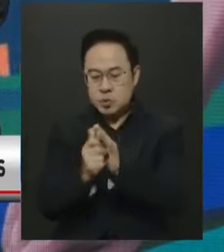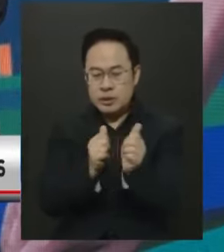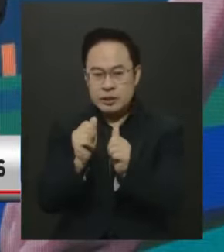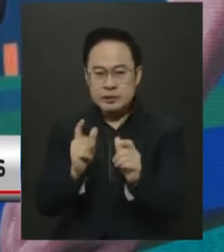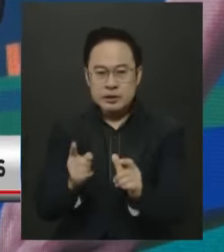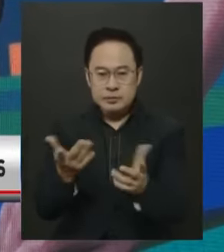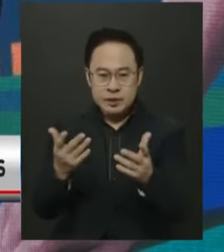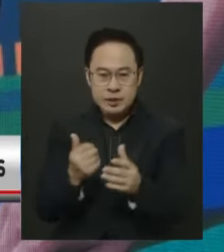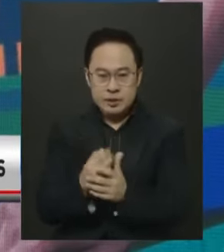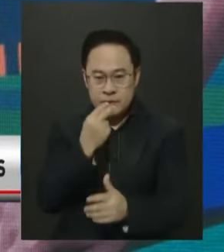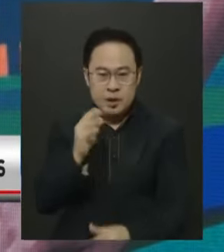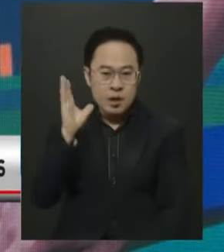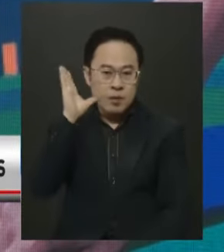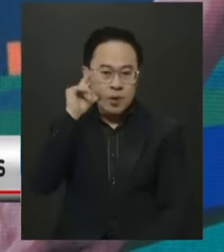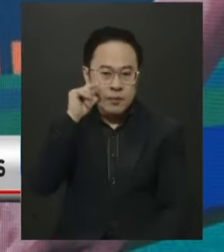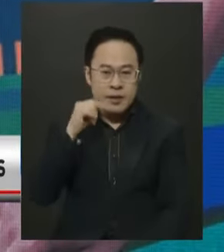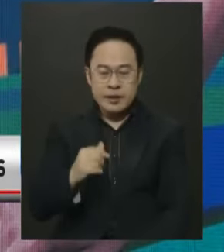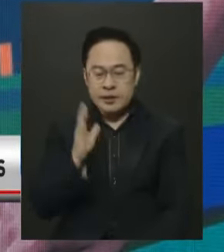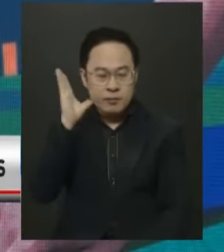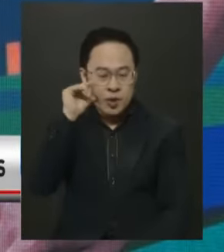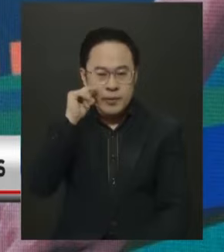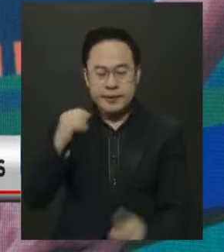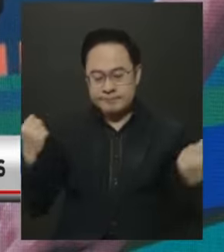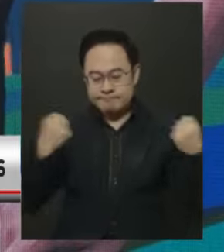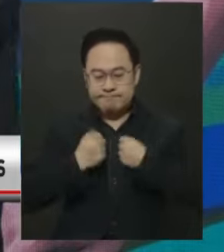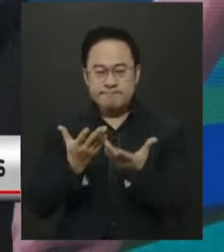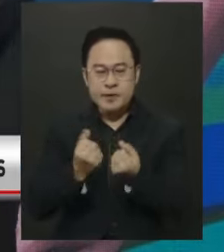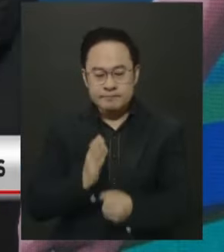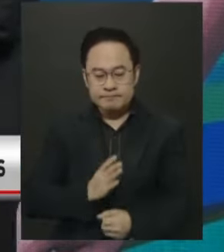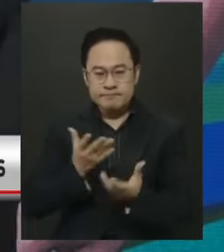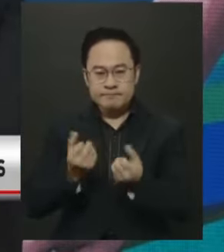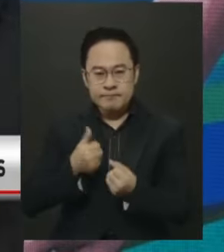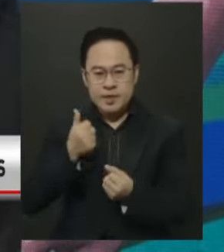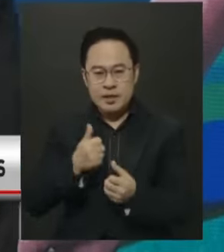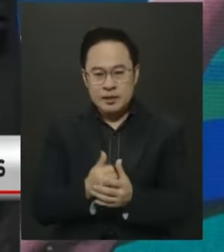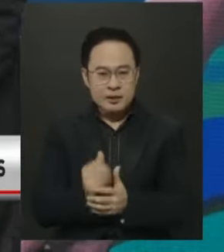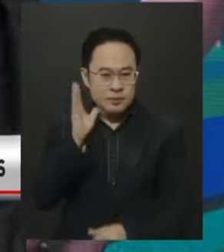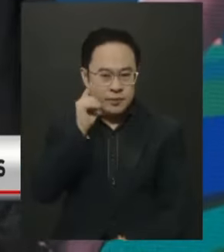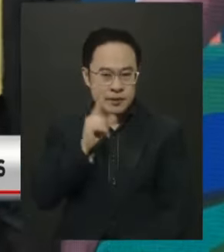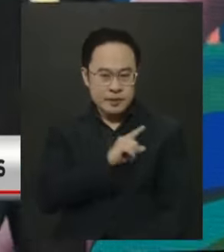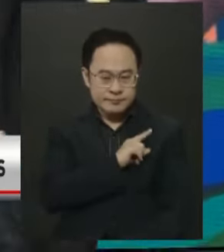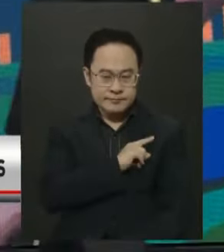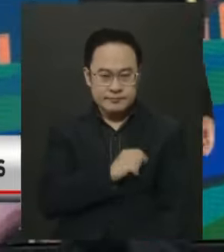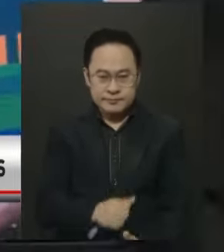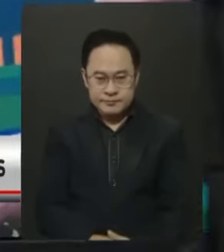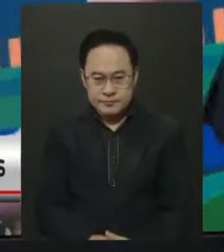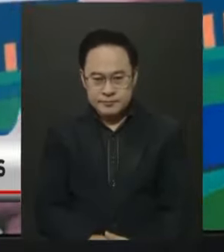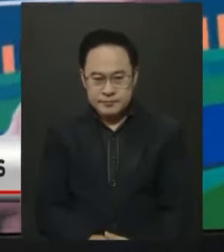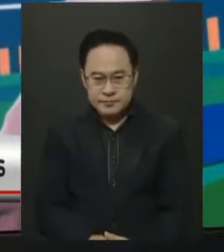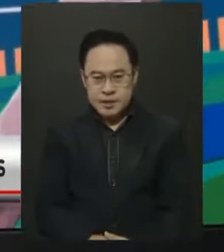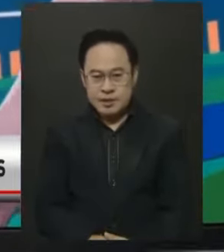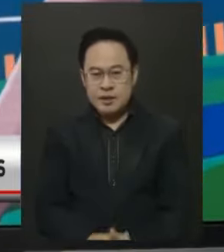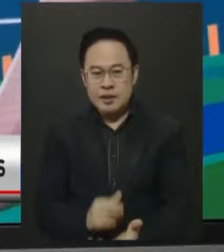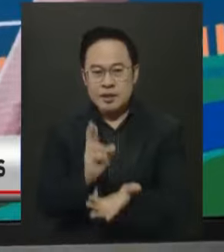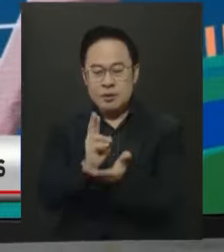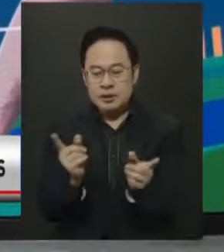ุพอคุแ่นี่สวย ๆเต็มเลยครับนี่คือความภาคภูมิใจเลยครัรักรงวัลแทนลก